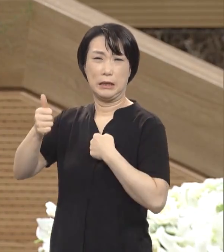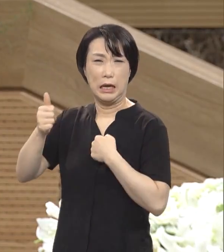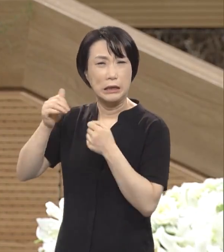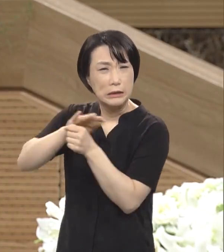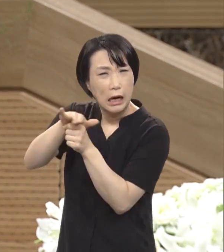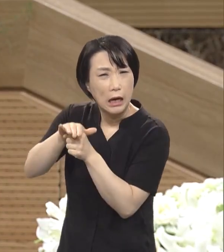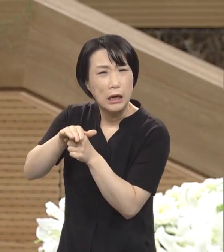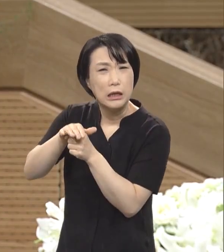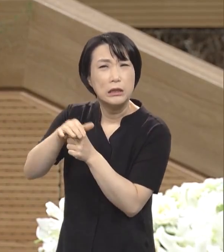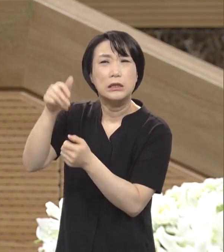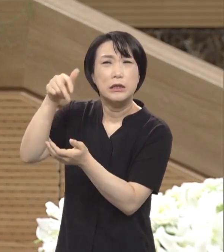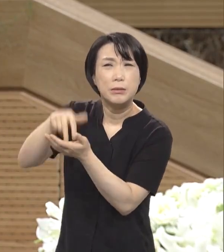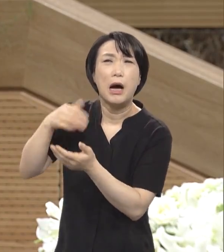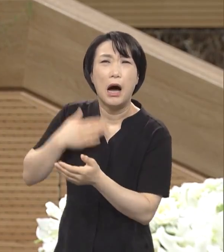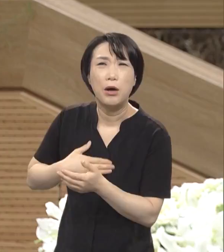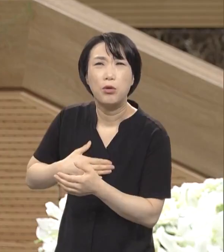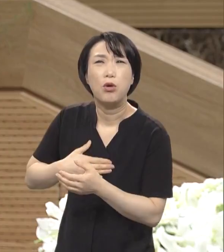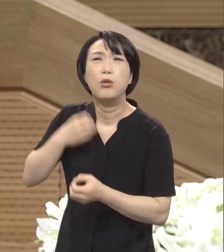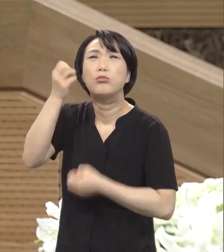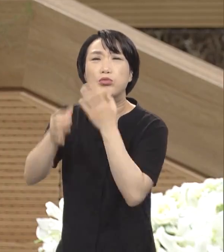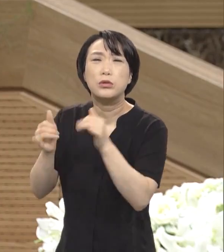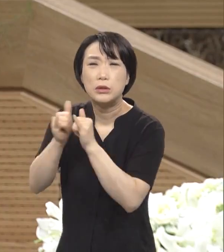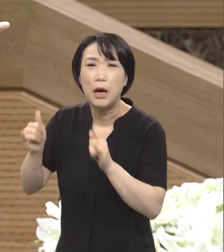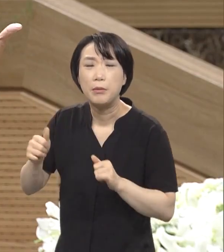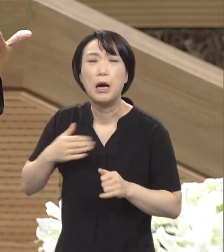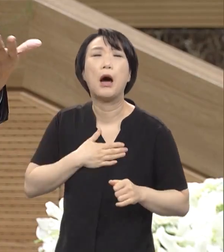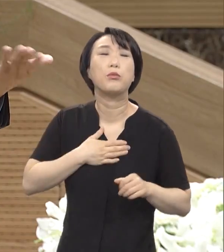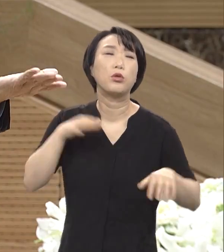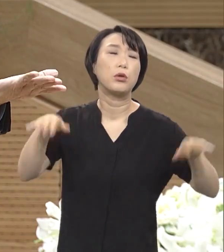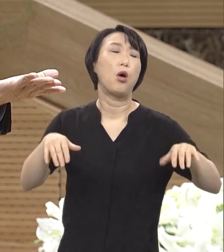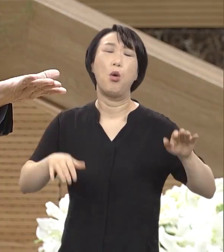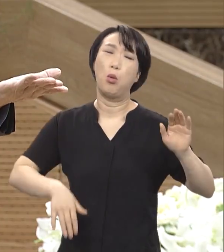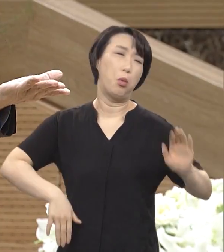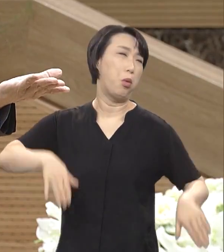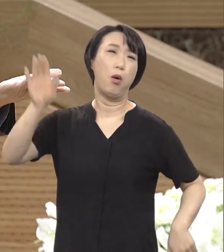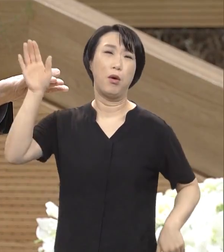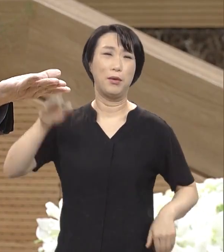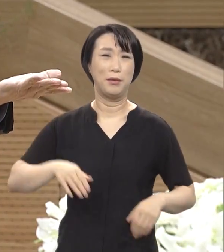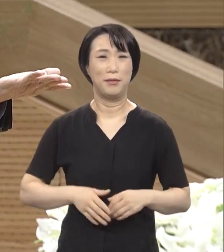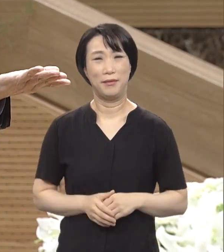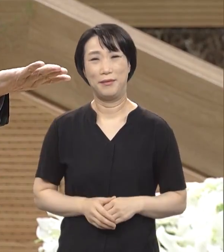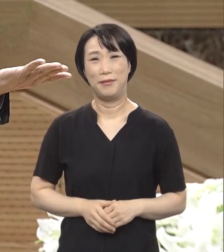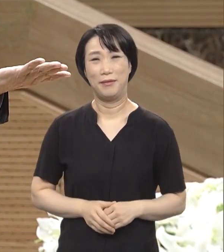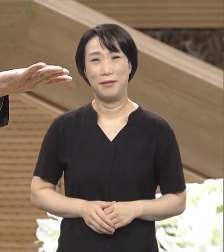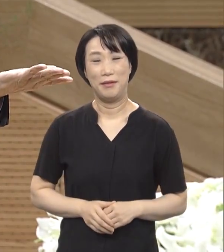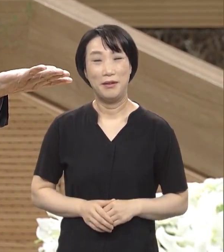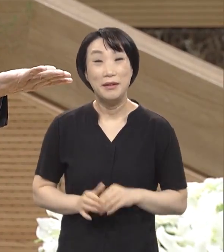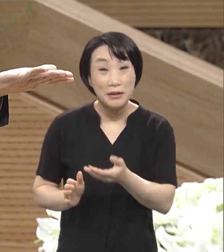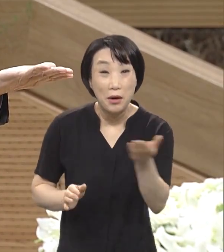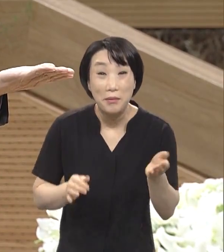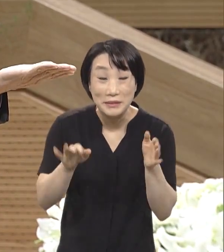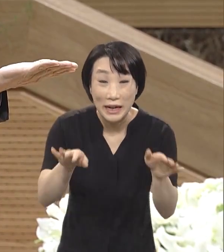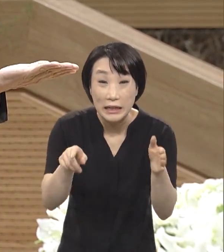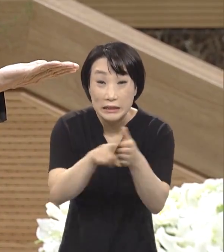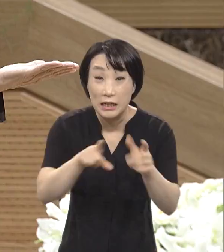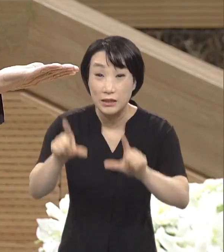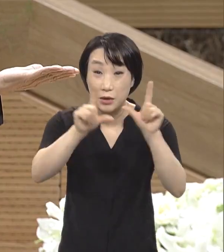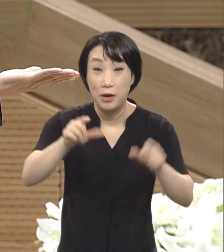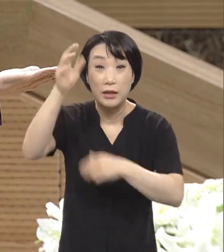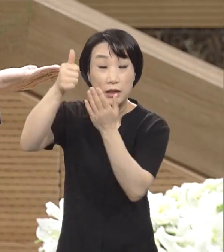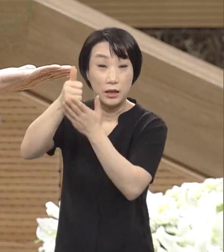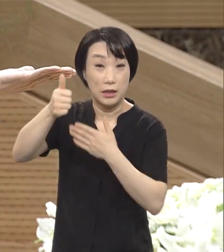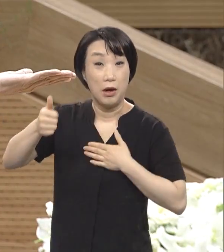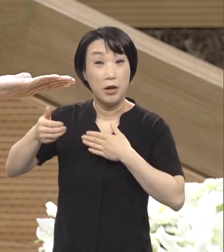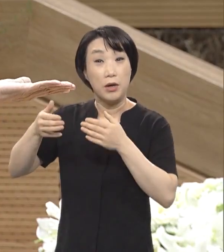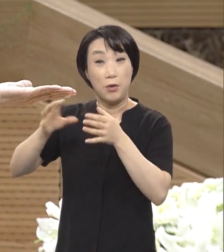사정을 알고 부르는 사람의 차이는 어마어마한 차이예요. 그래서 신앙생활이 하나님과